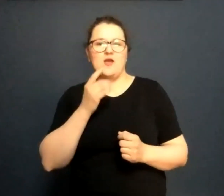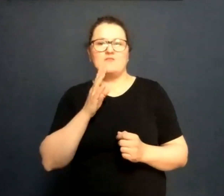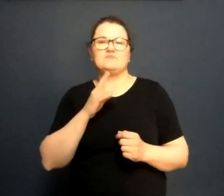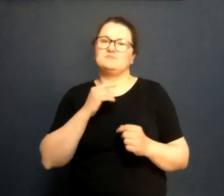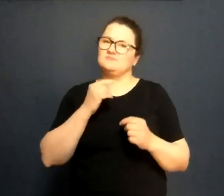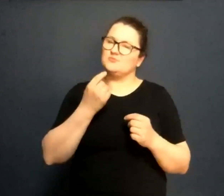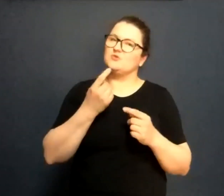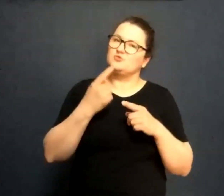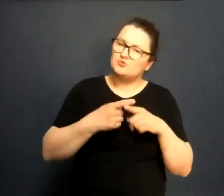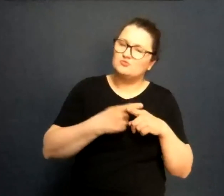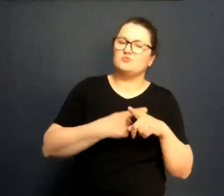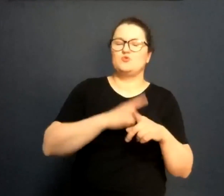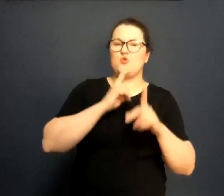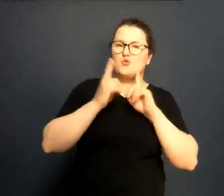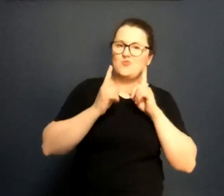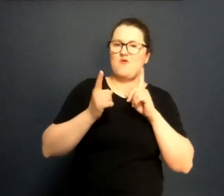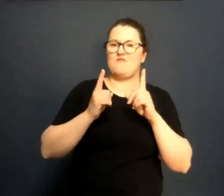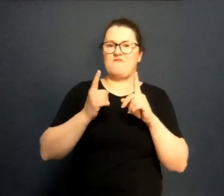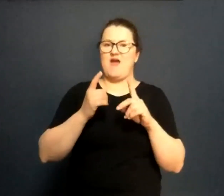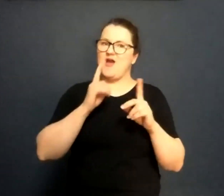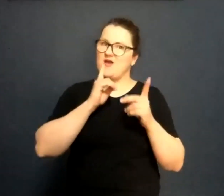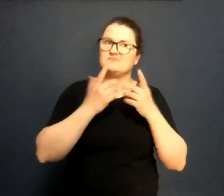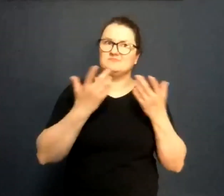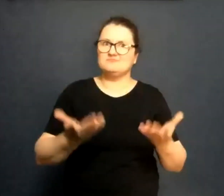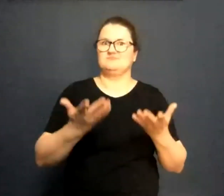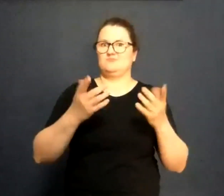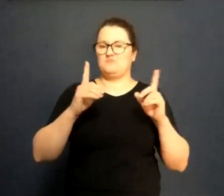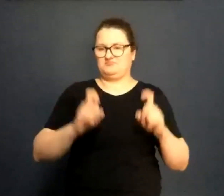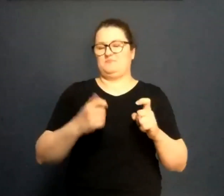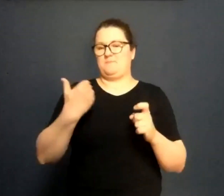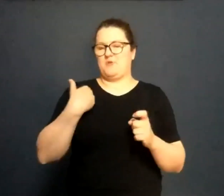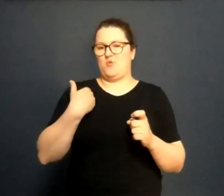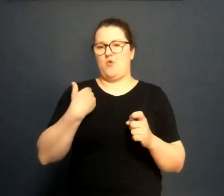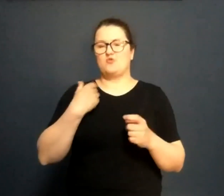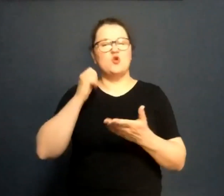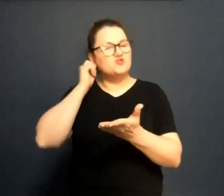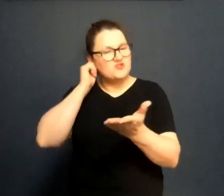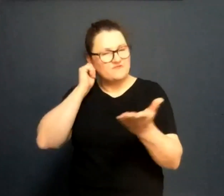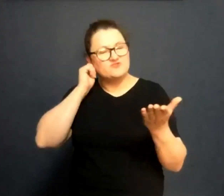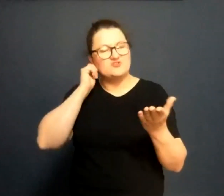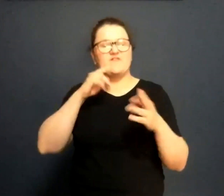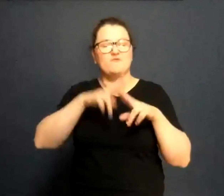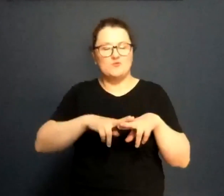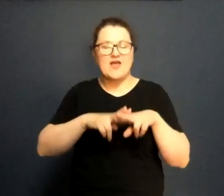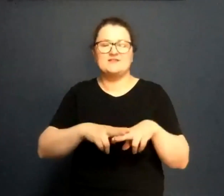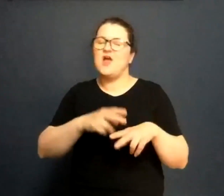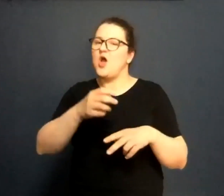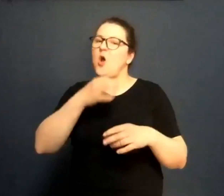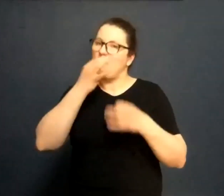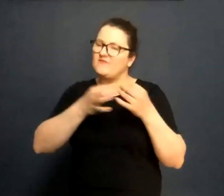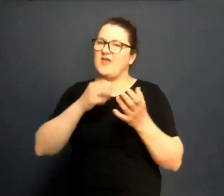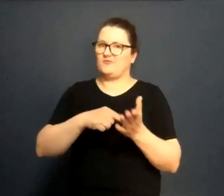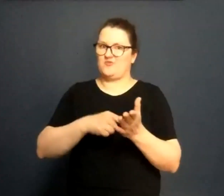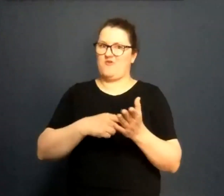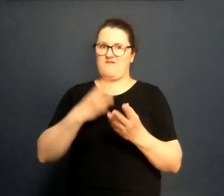rozmowy się wydarzyła. jakby dziewczyny właśnie z fundacji opowiadają o tym jako takim